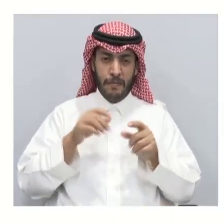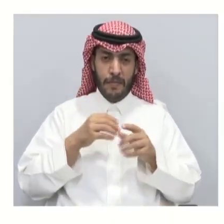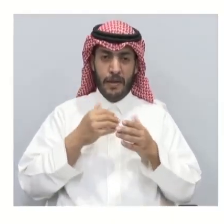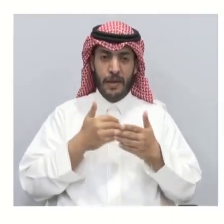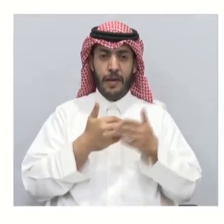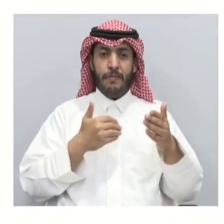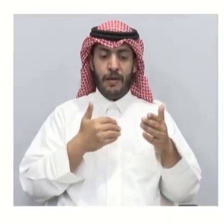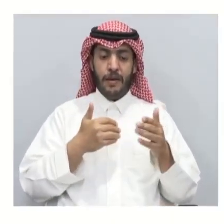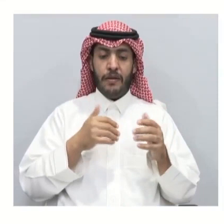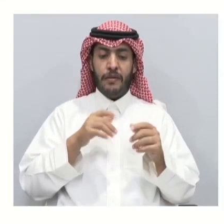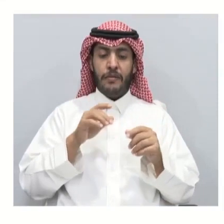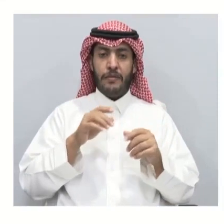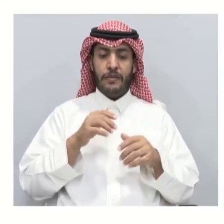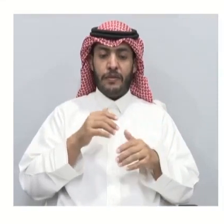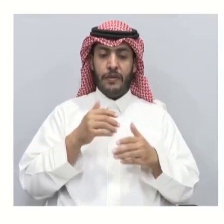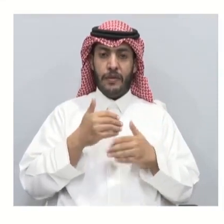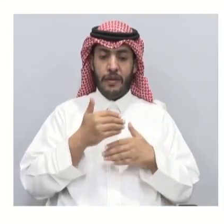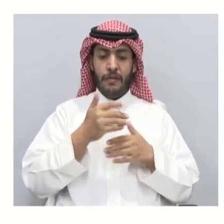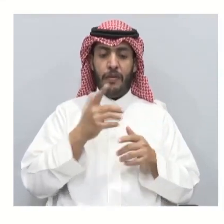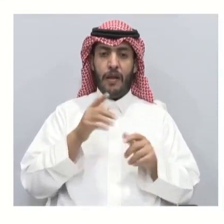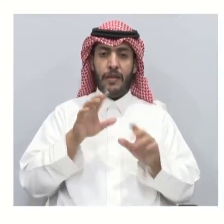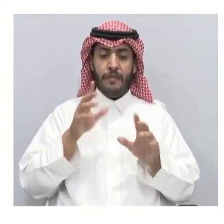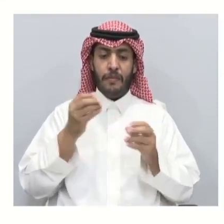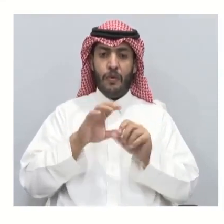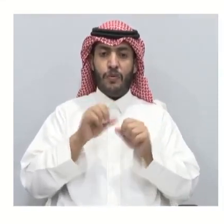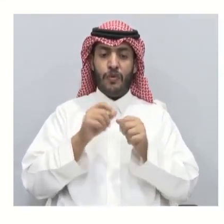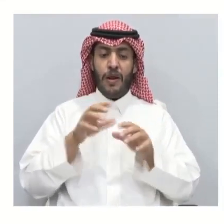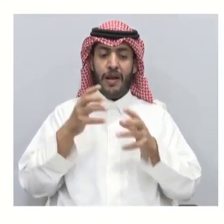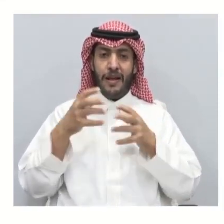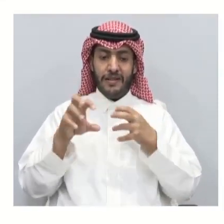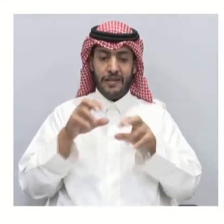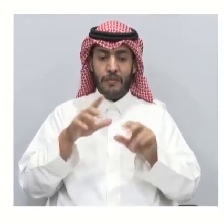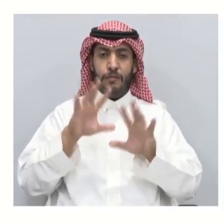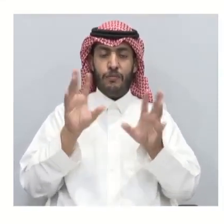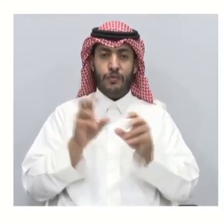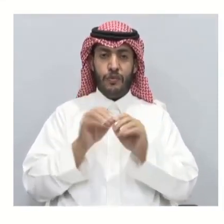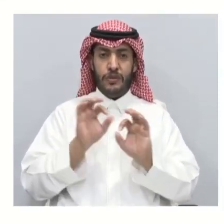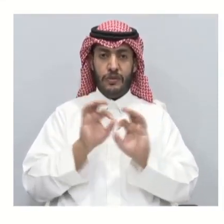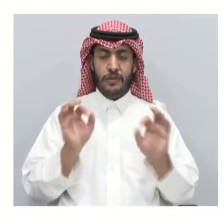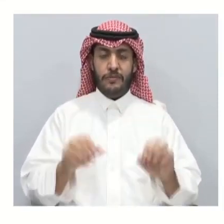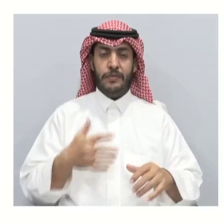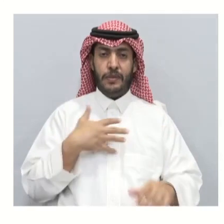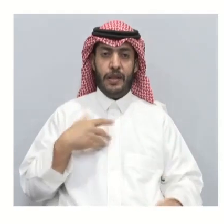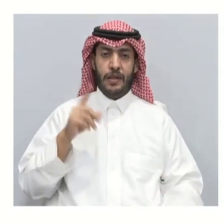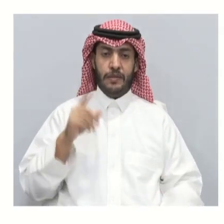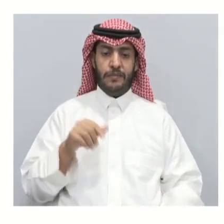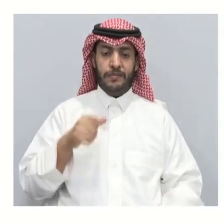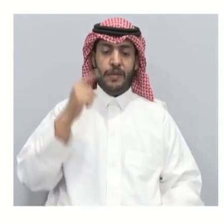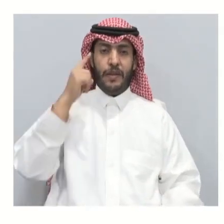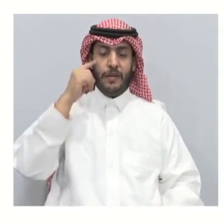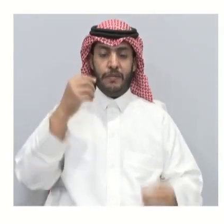للدرس الماضي الكسور كاجزاء من مجموعه بارك الله فيكم جاهزين يا مبدعين اسعدكم الله